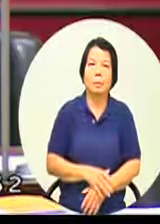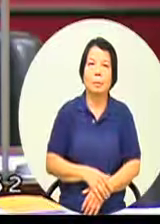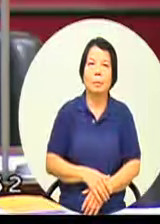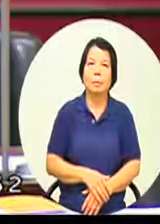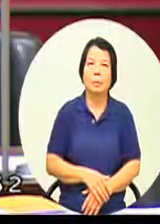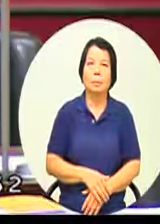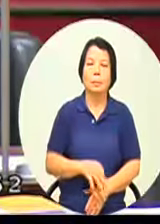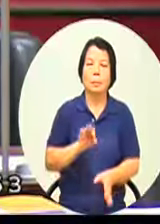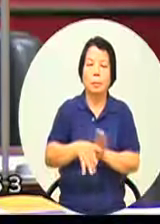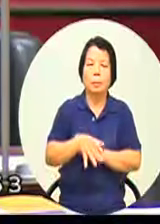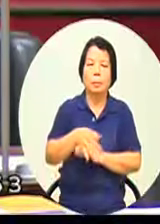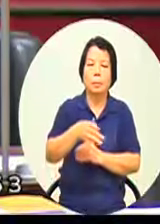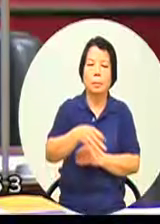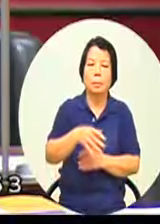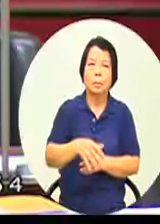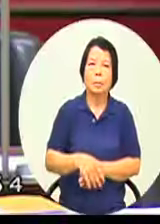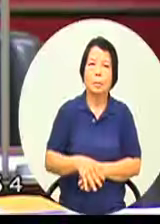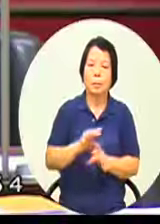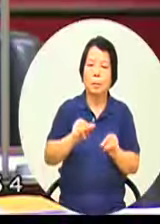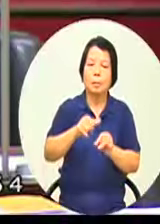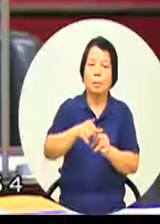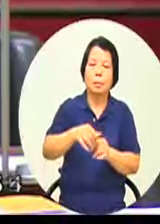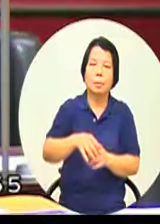要税捐处要给他抽地价税，又抽2万块。